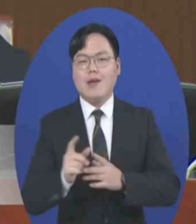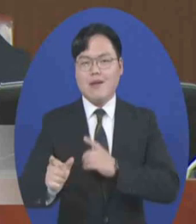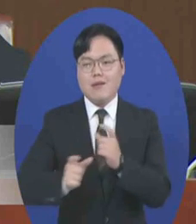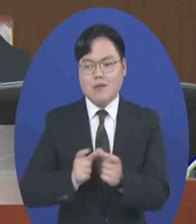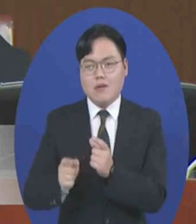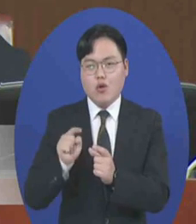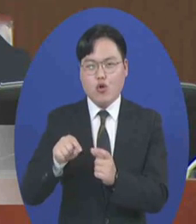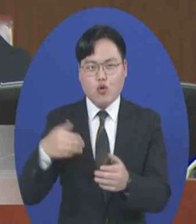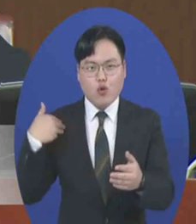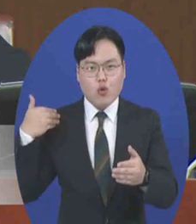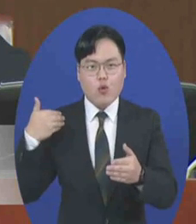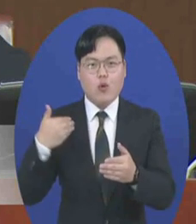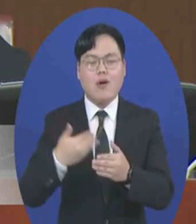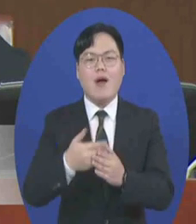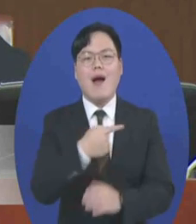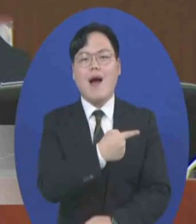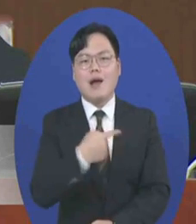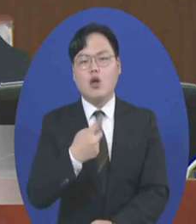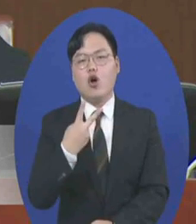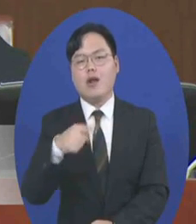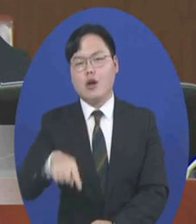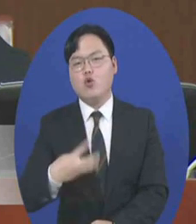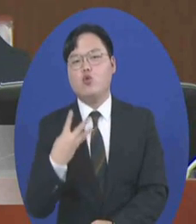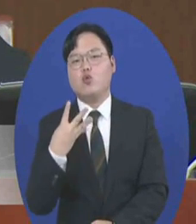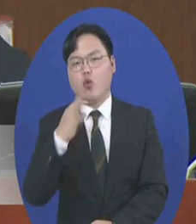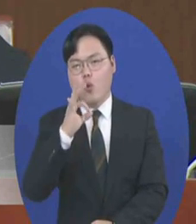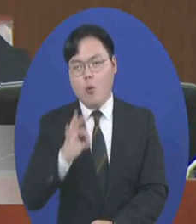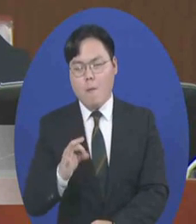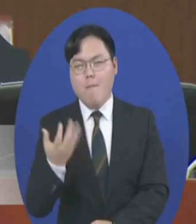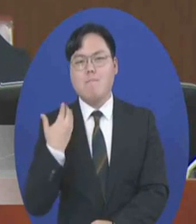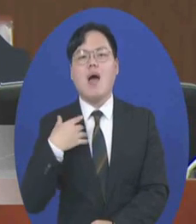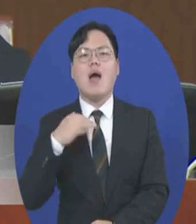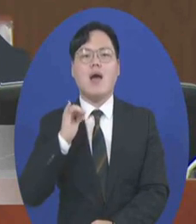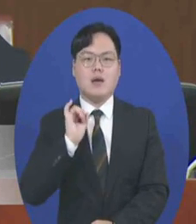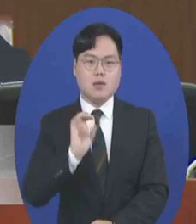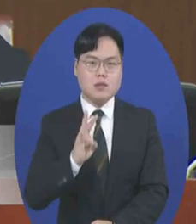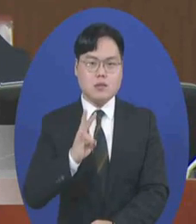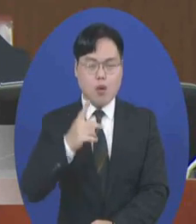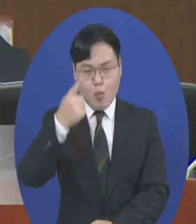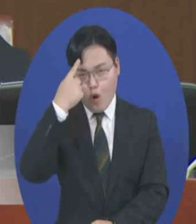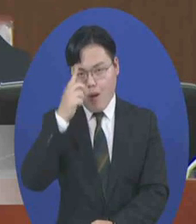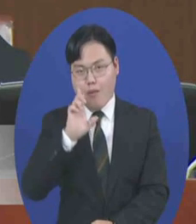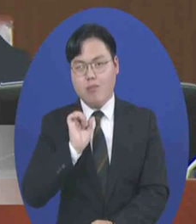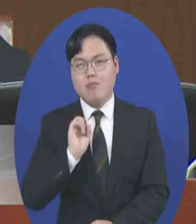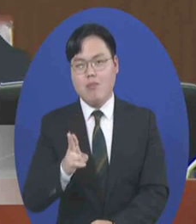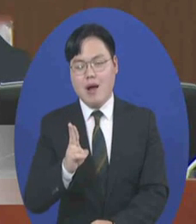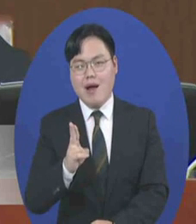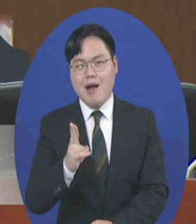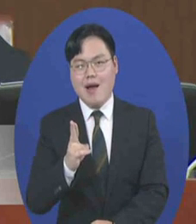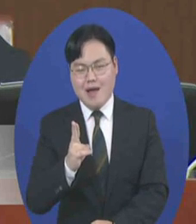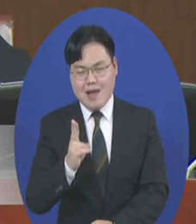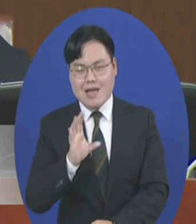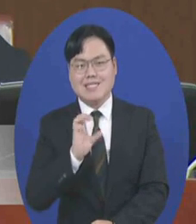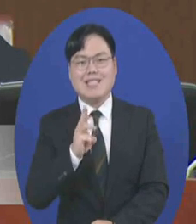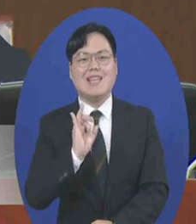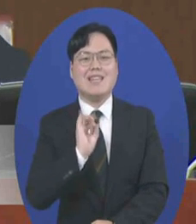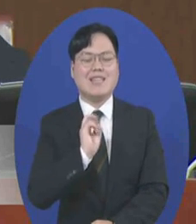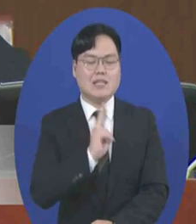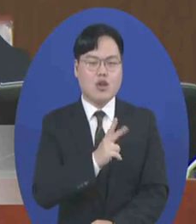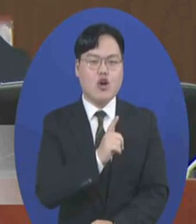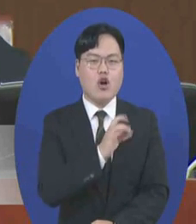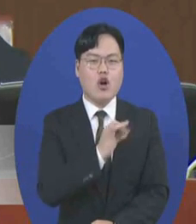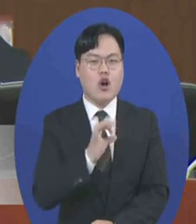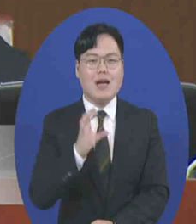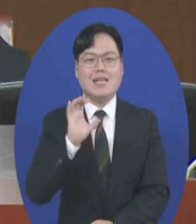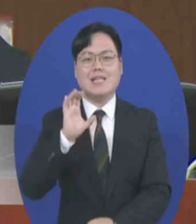эдийн засаг өнөөдрийг хүртэл одоо хасах 2.4% байх байсан гэдгийг манай Монгол банк статистикийн хороо